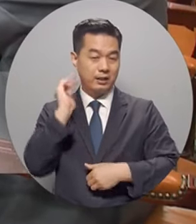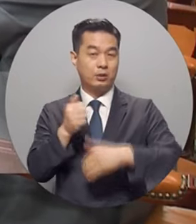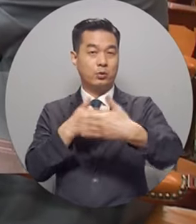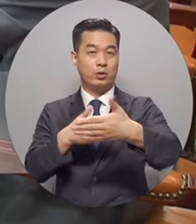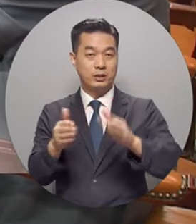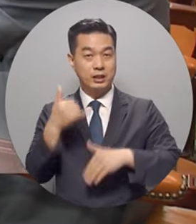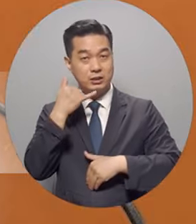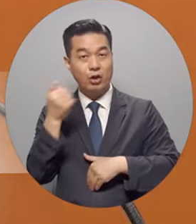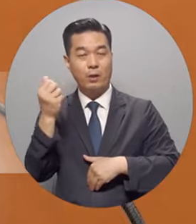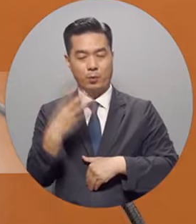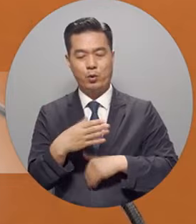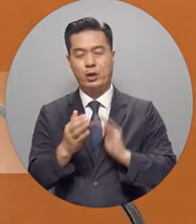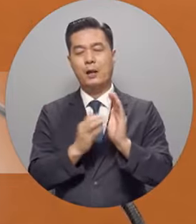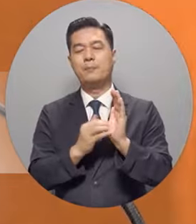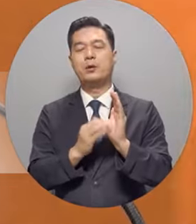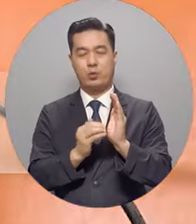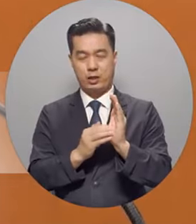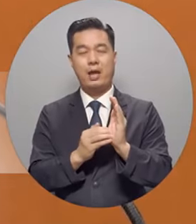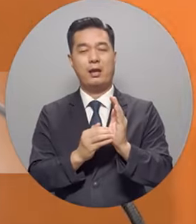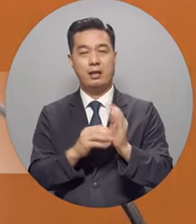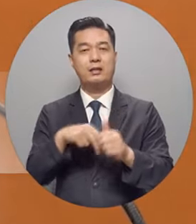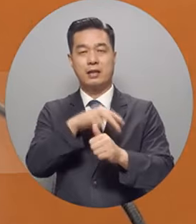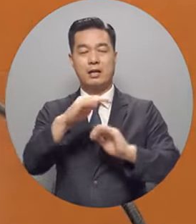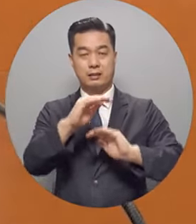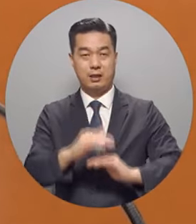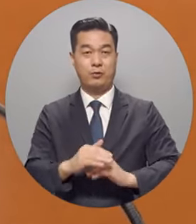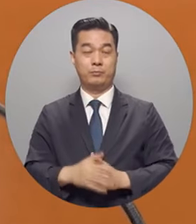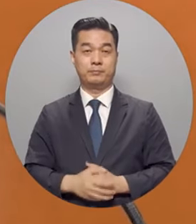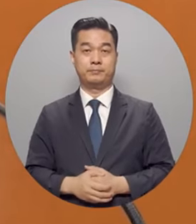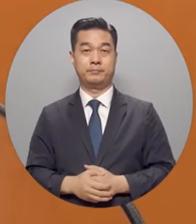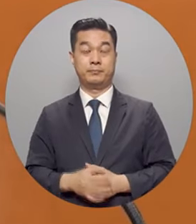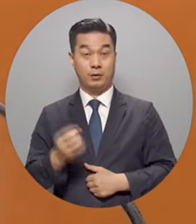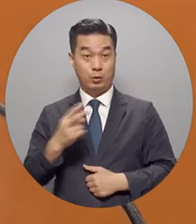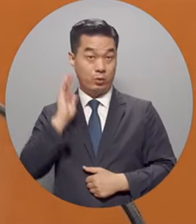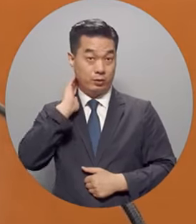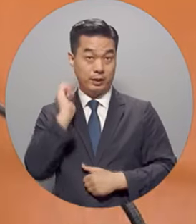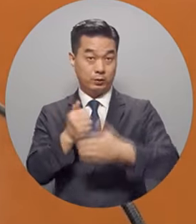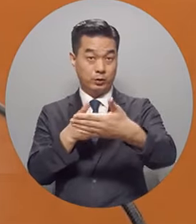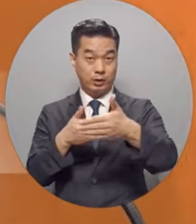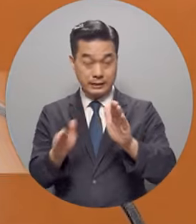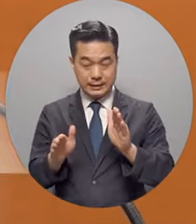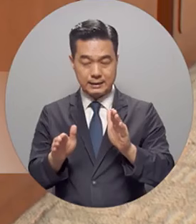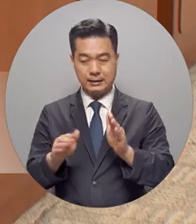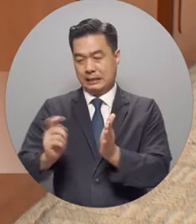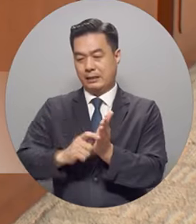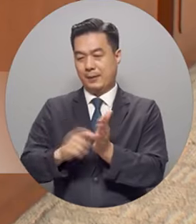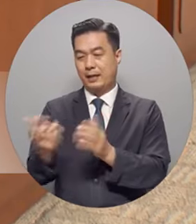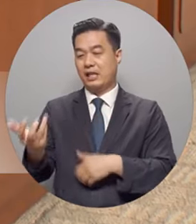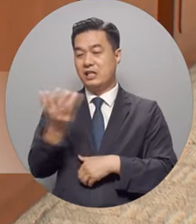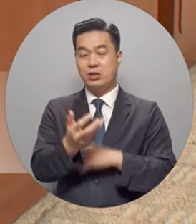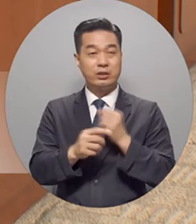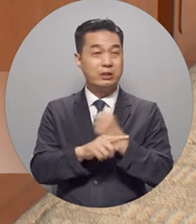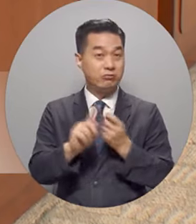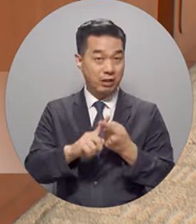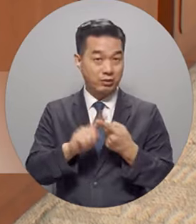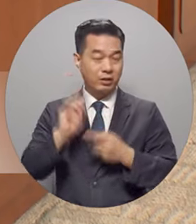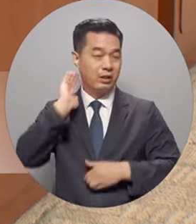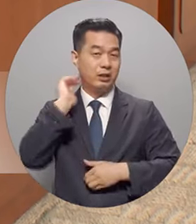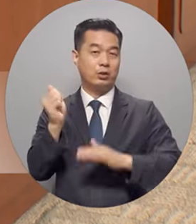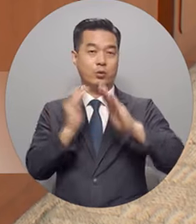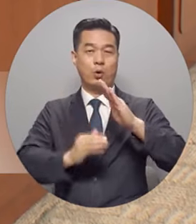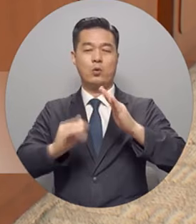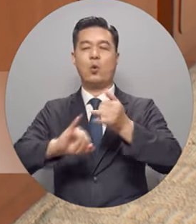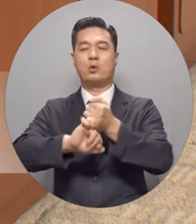전화번호는 비공개 사항이라고만 답을 반복했습니다. 또 대통령실 졸속 이전 논란에 대해선 대통령 공약을 지킨